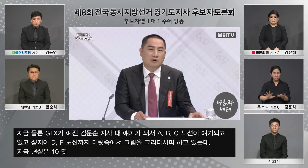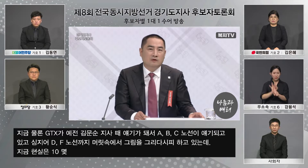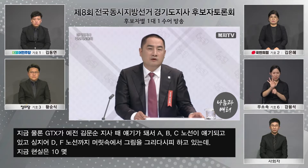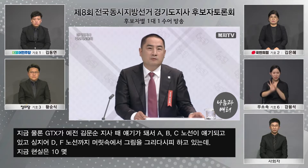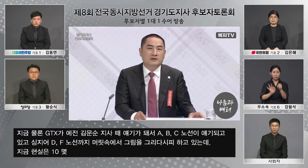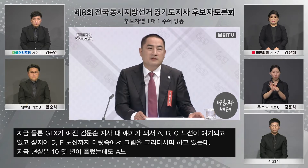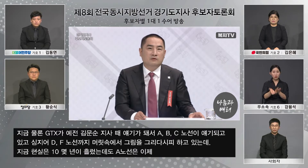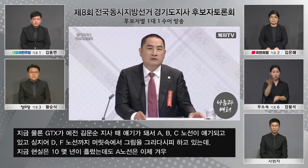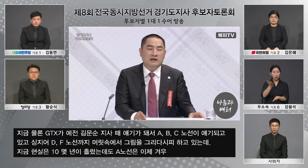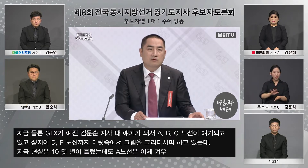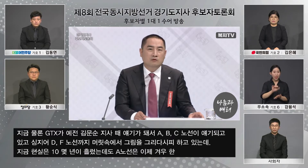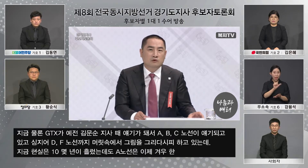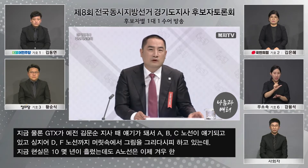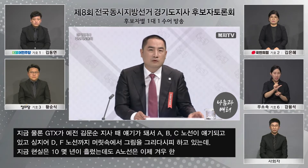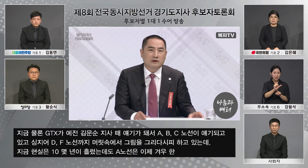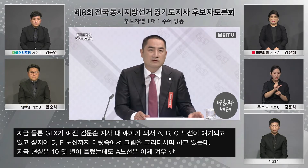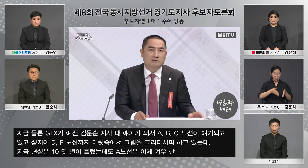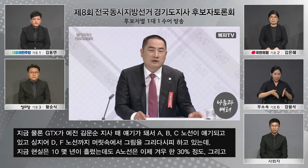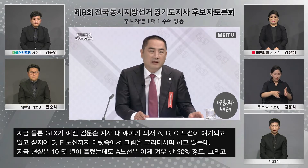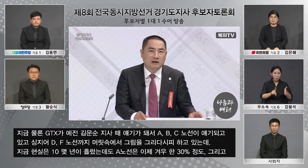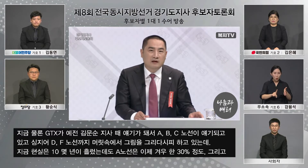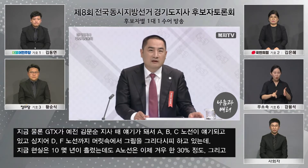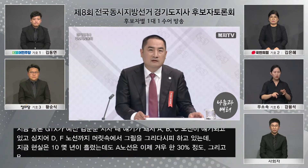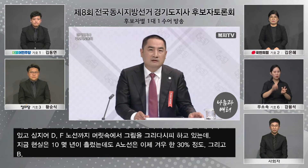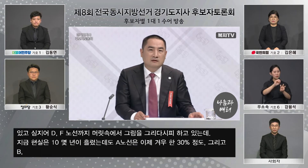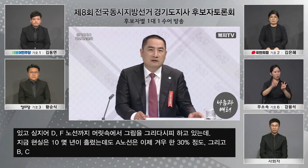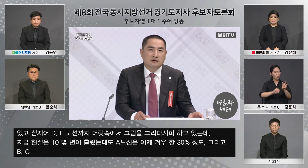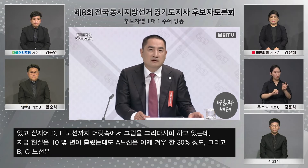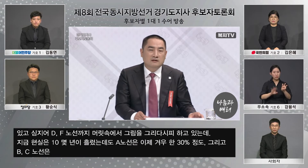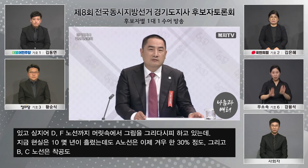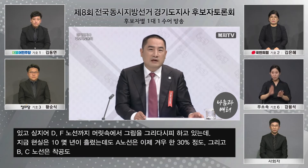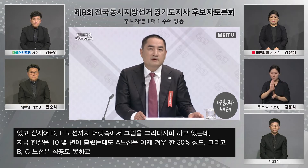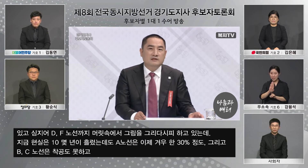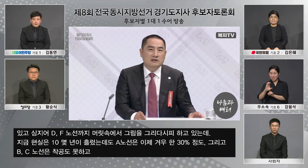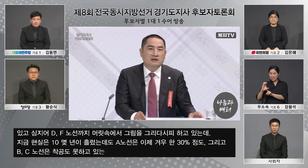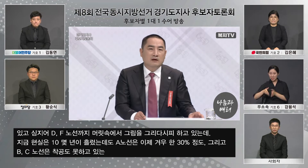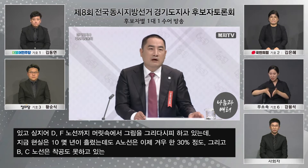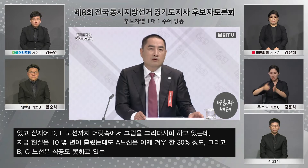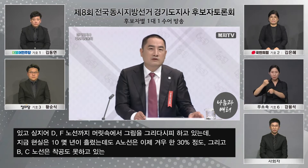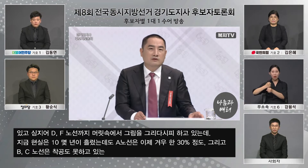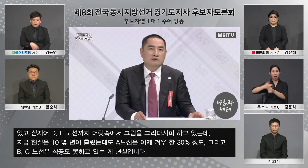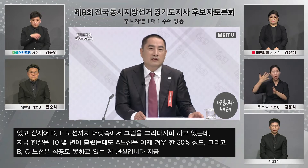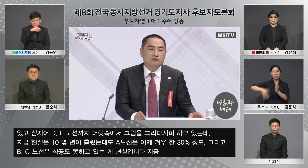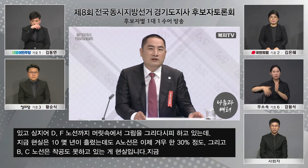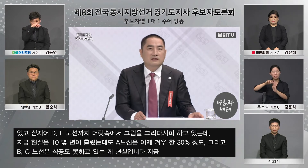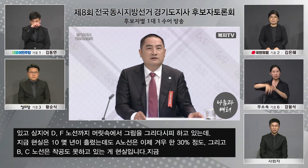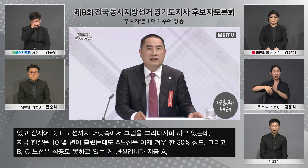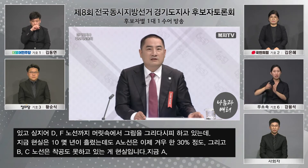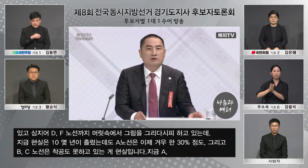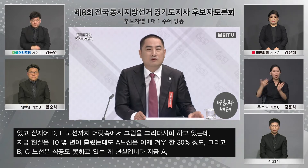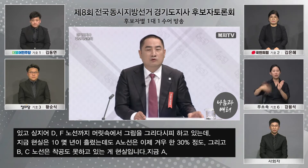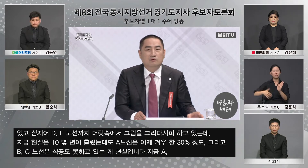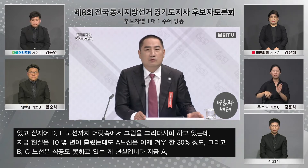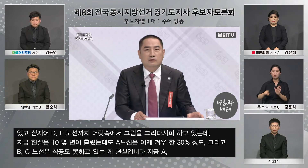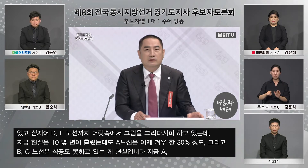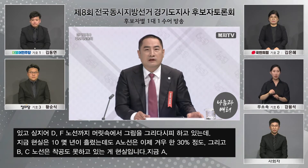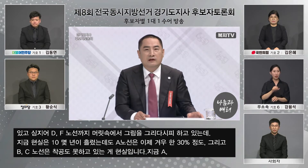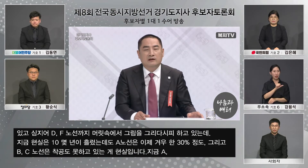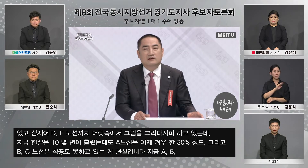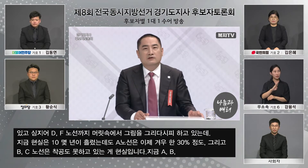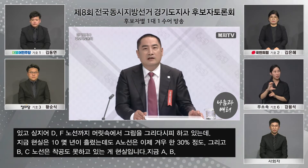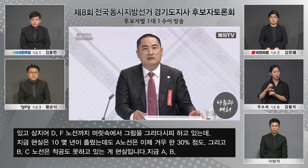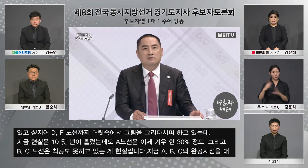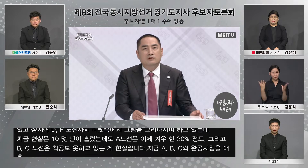정도 그리고 B, C 노선은 착공도 못하고 있는 게 현실입니다. 지금 ABC의 완공 시점을 대충 한 2040년 정도로 보고